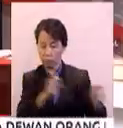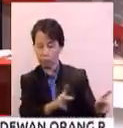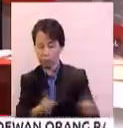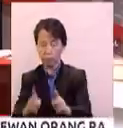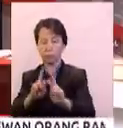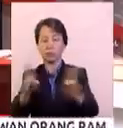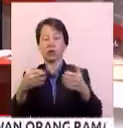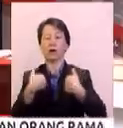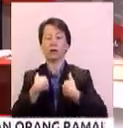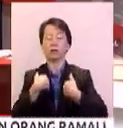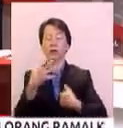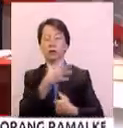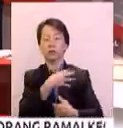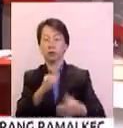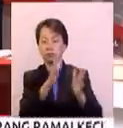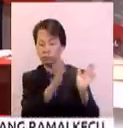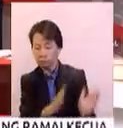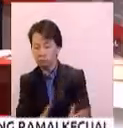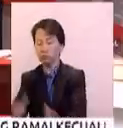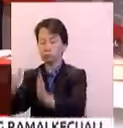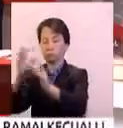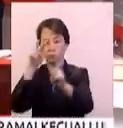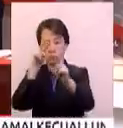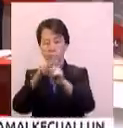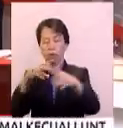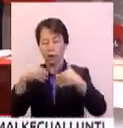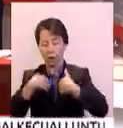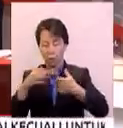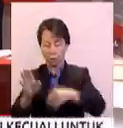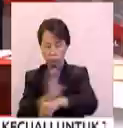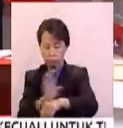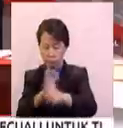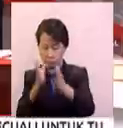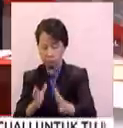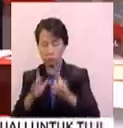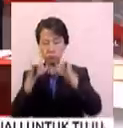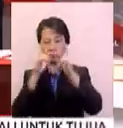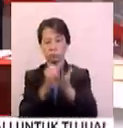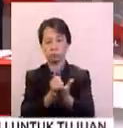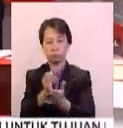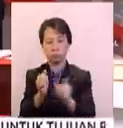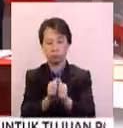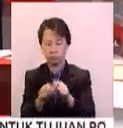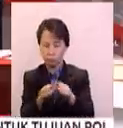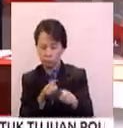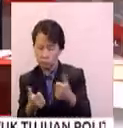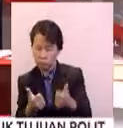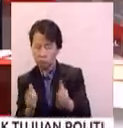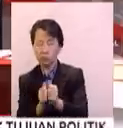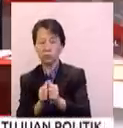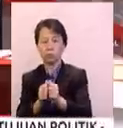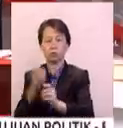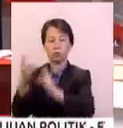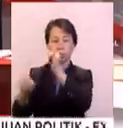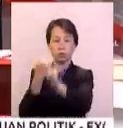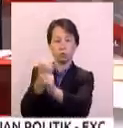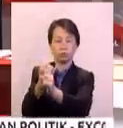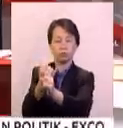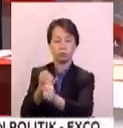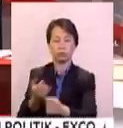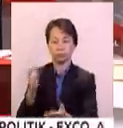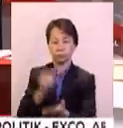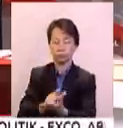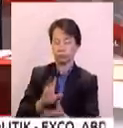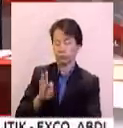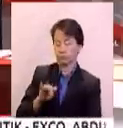ada sekaligus merealisasi visi melahirkan usahawan berintegriti dan kompetitif di pasaran global. Laporan Asni